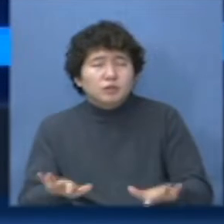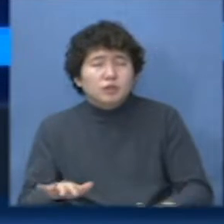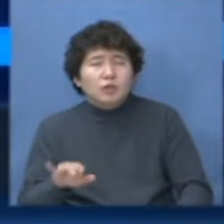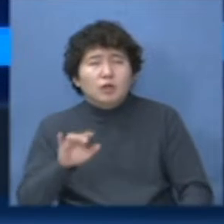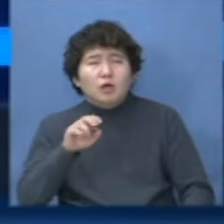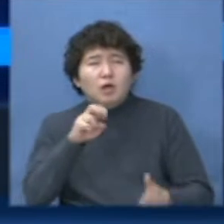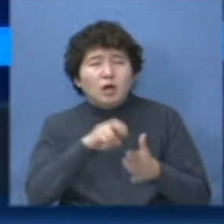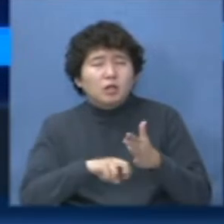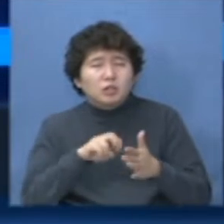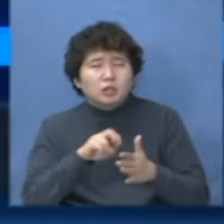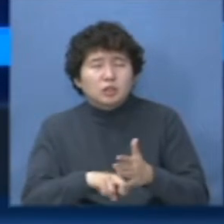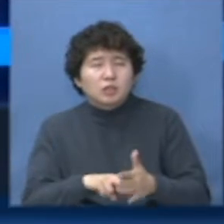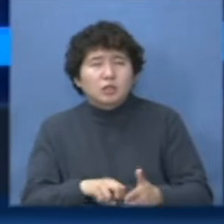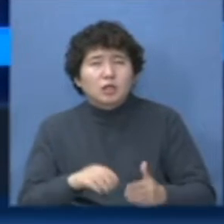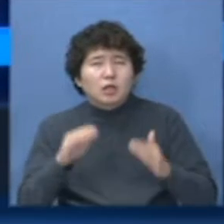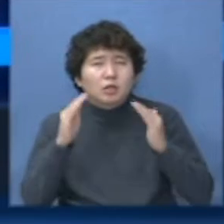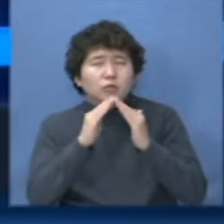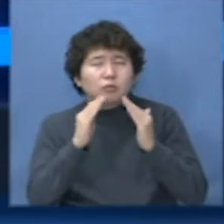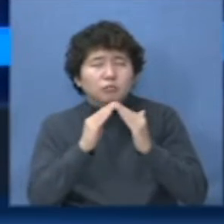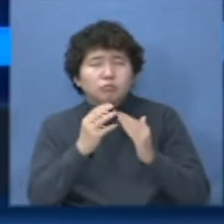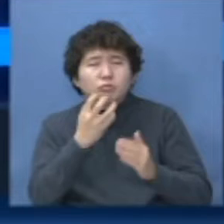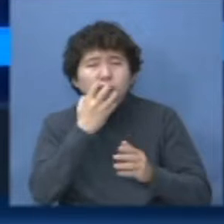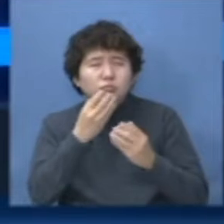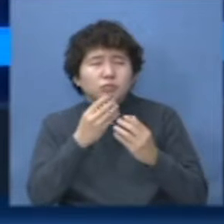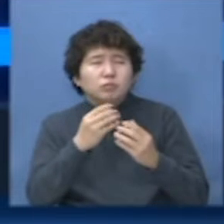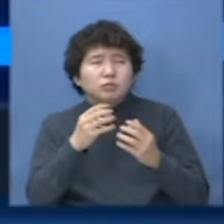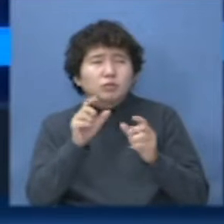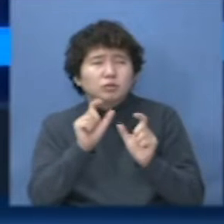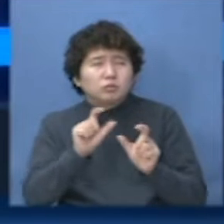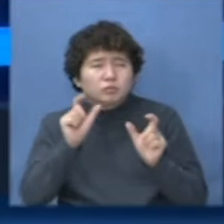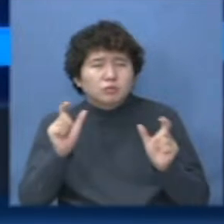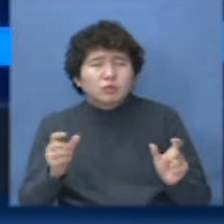Редерде біртіндеп тұрғын үйлерге жылу беріле бастады.